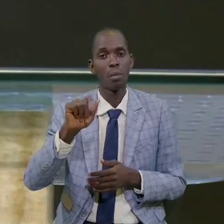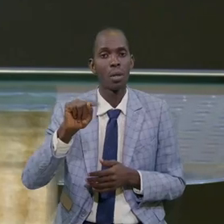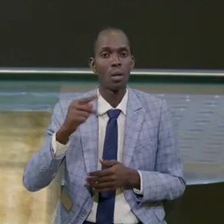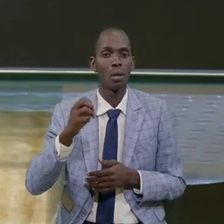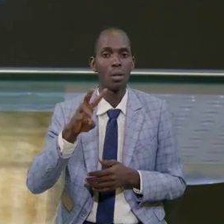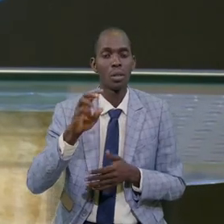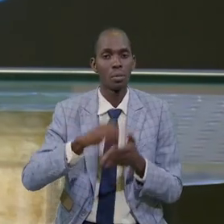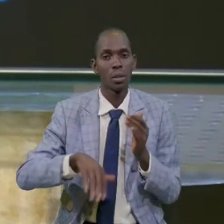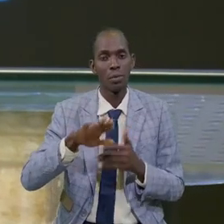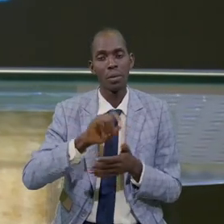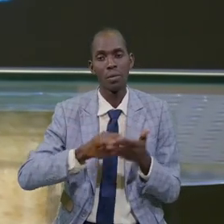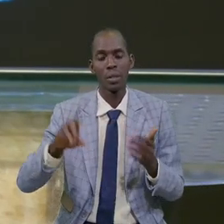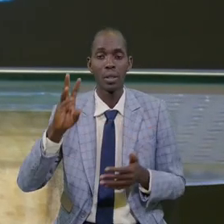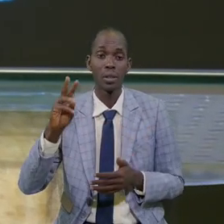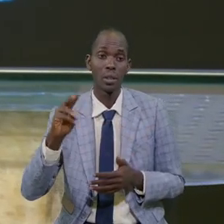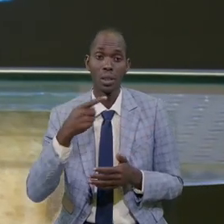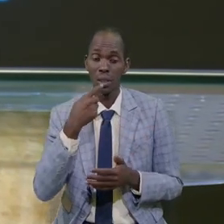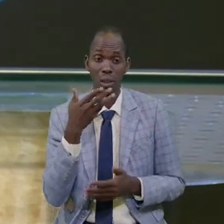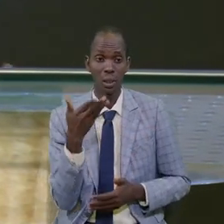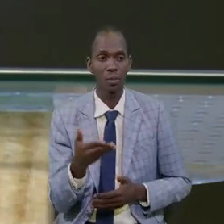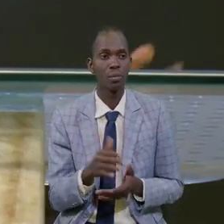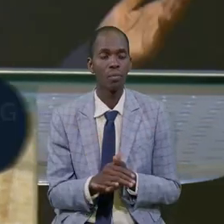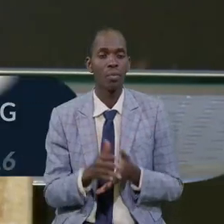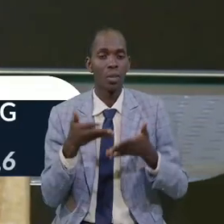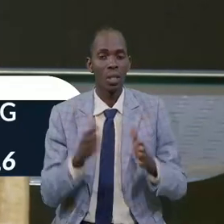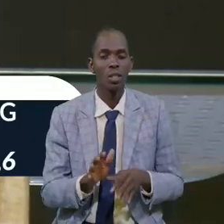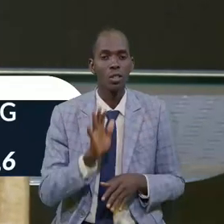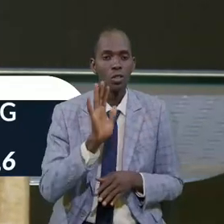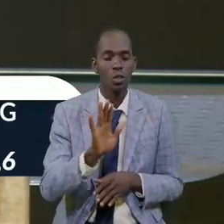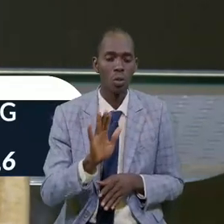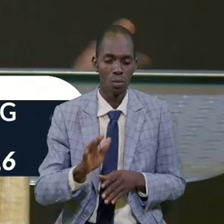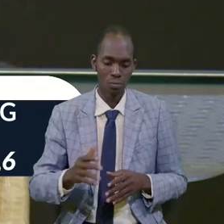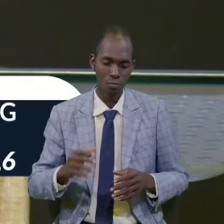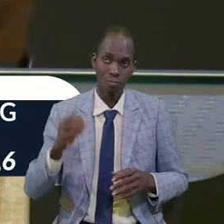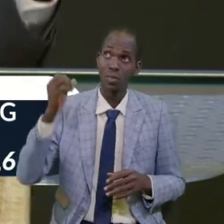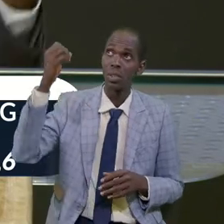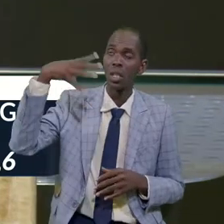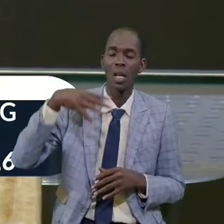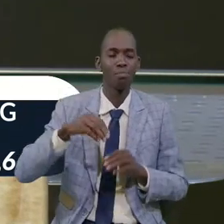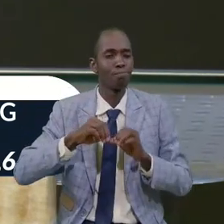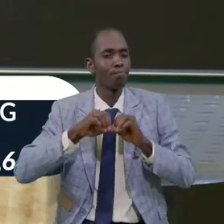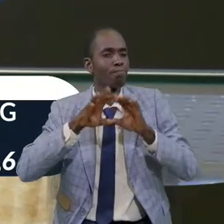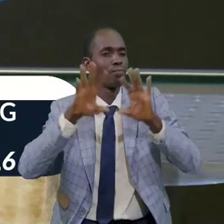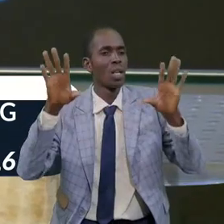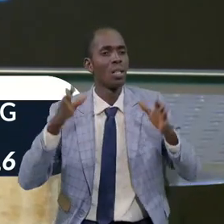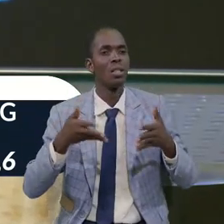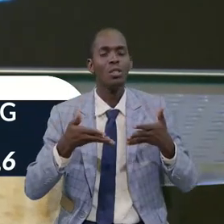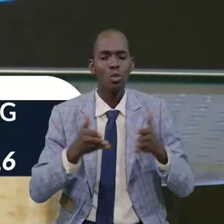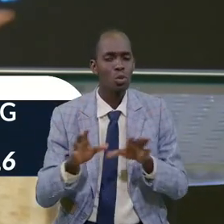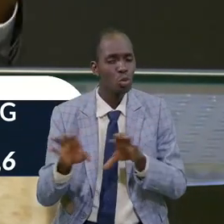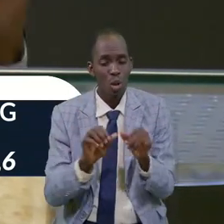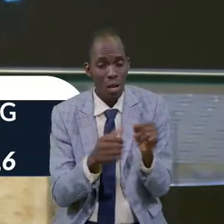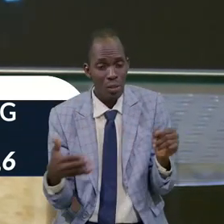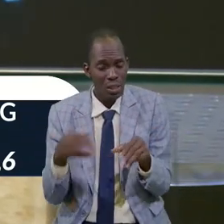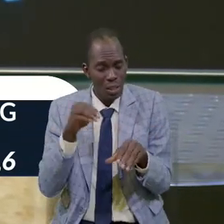Matthieu chapitre 5, verset 16. Que votre lumière luise, faites